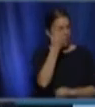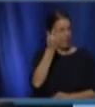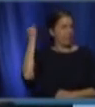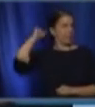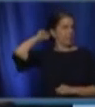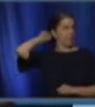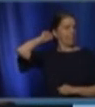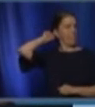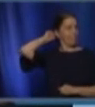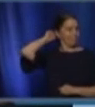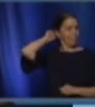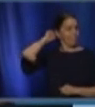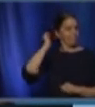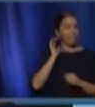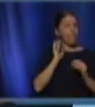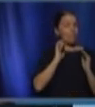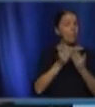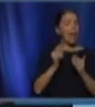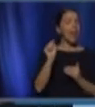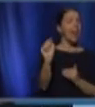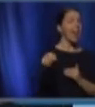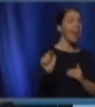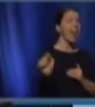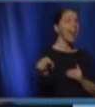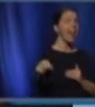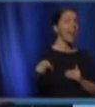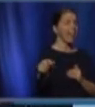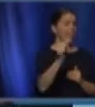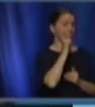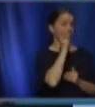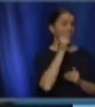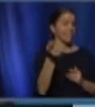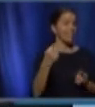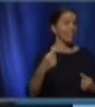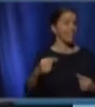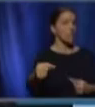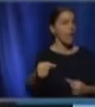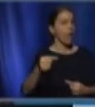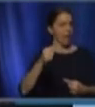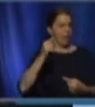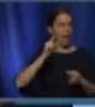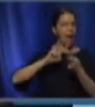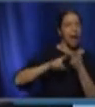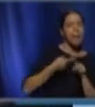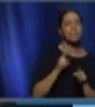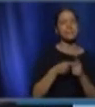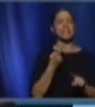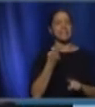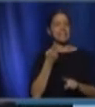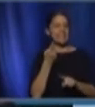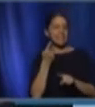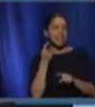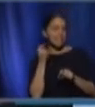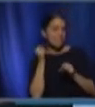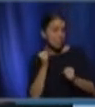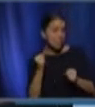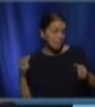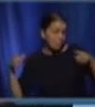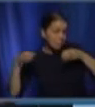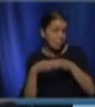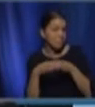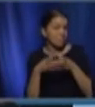famille avec des amis. Et encore là, j'ai besoin des